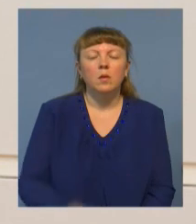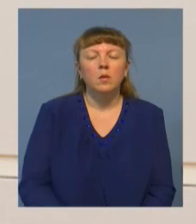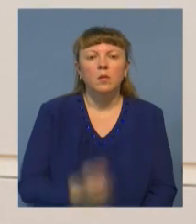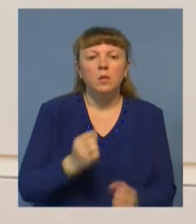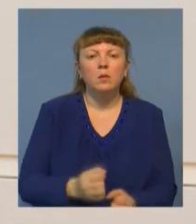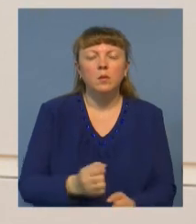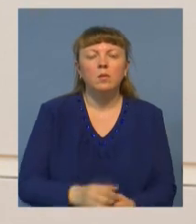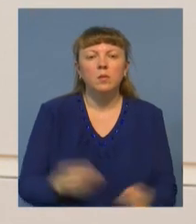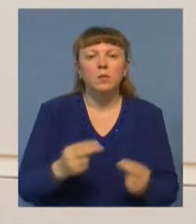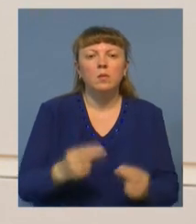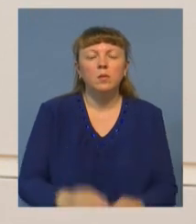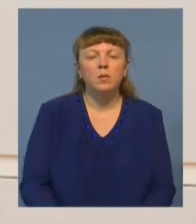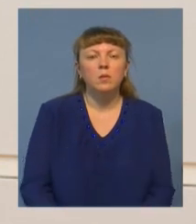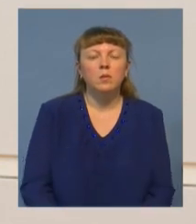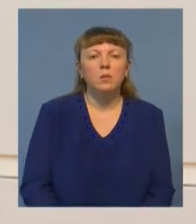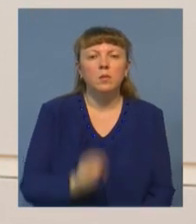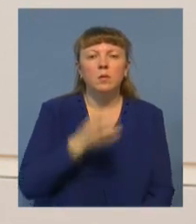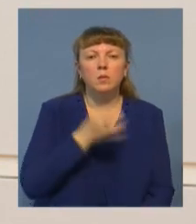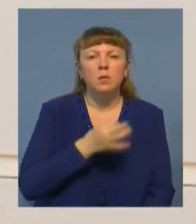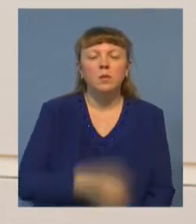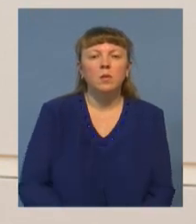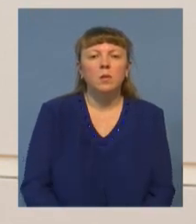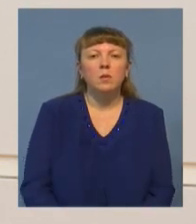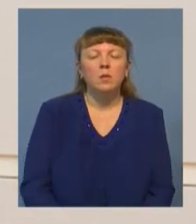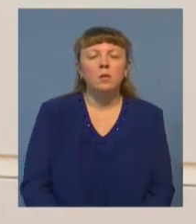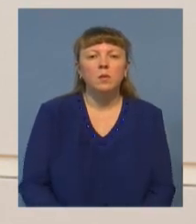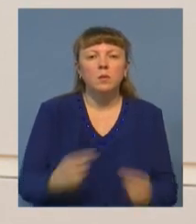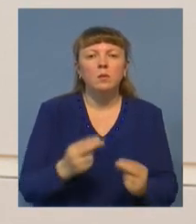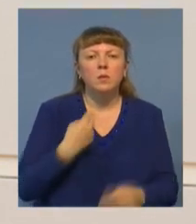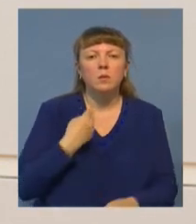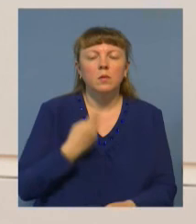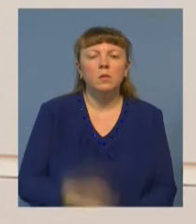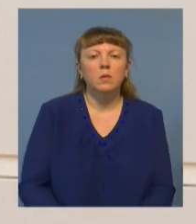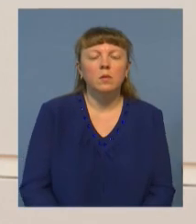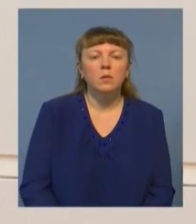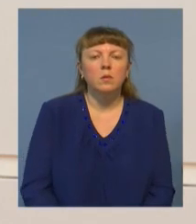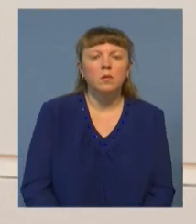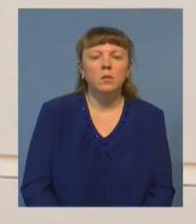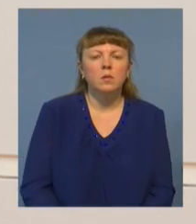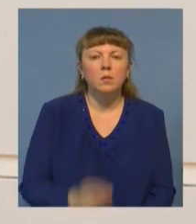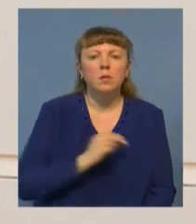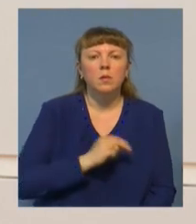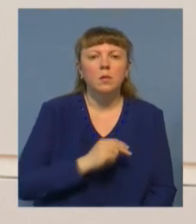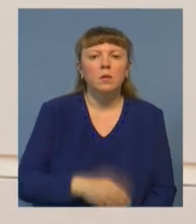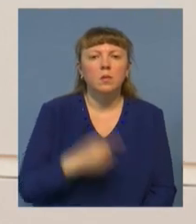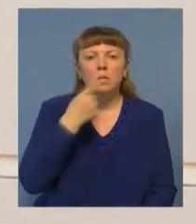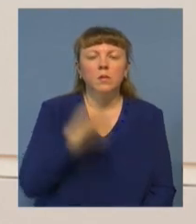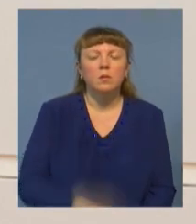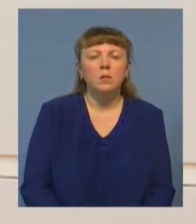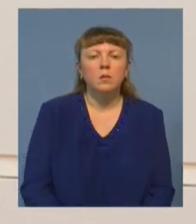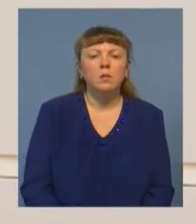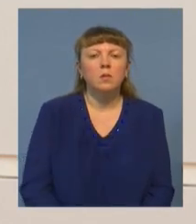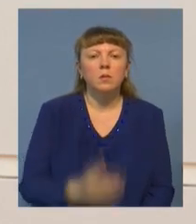устанавливаются также свидетельскими показаниями. Как я уже говорила, свидетели должны быть работники той же организации